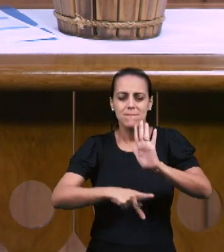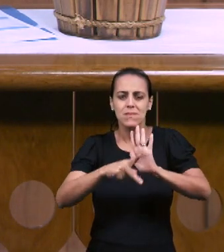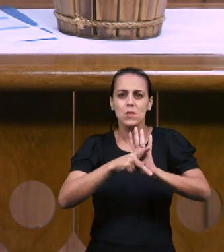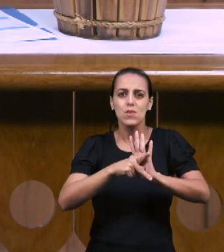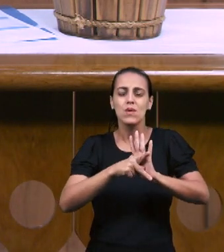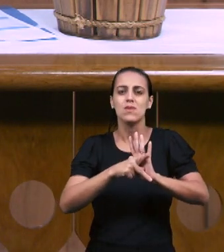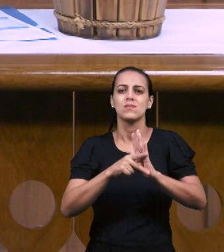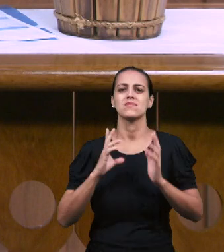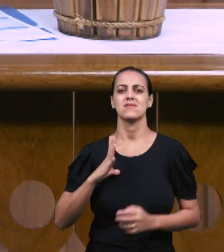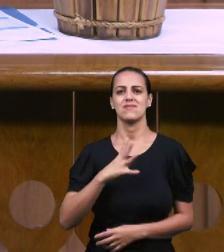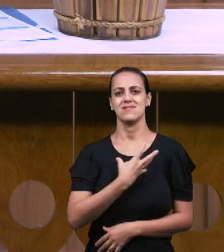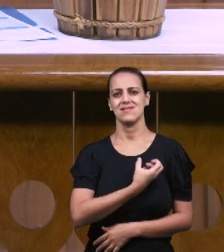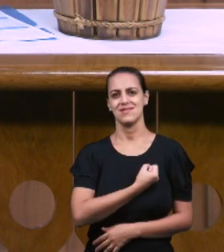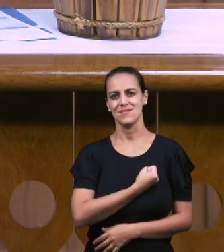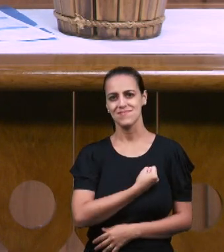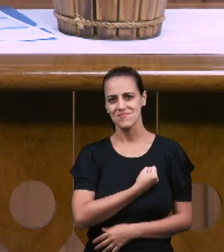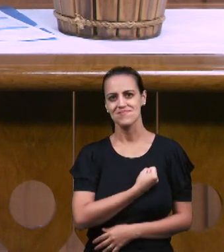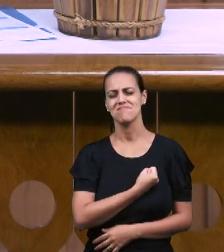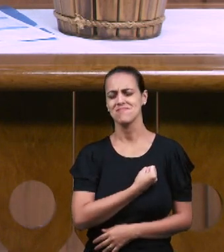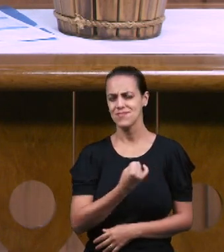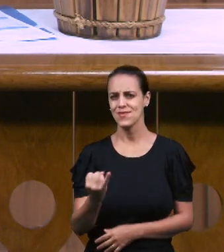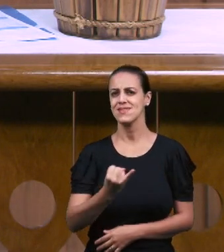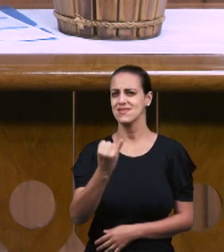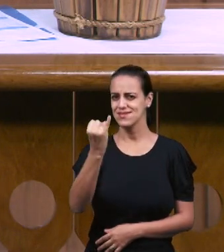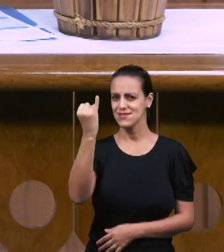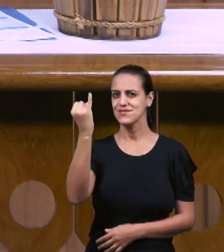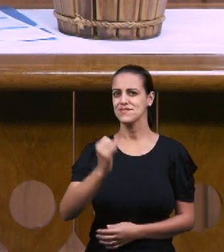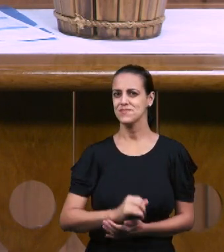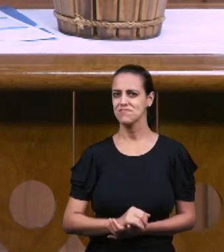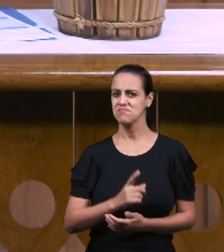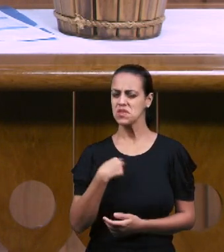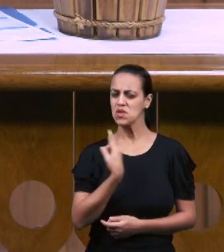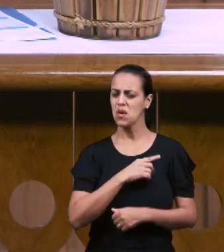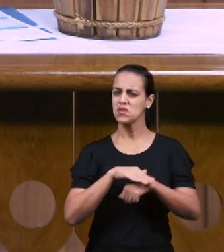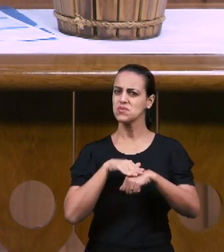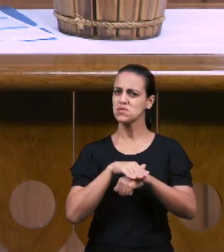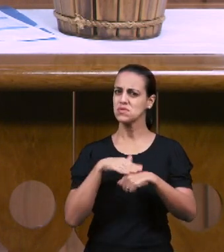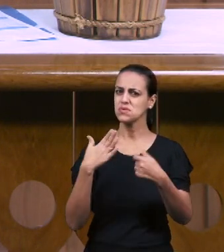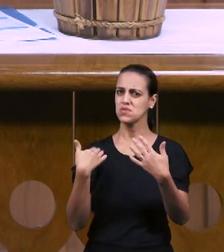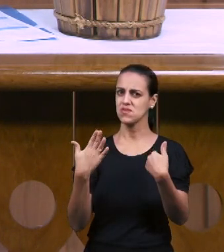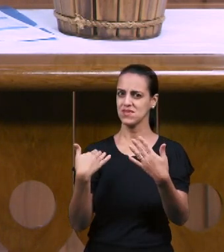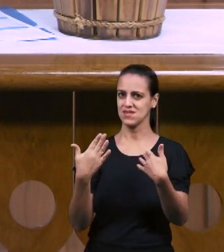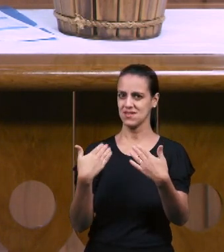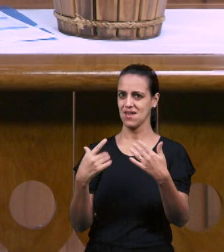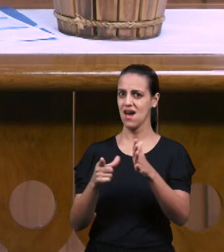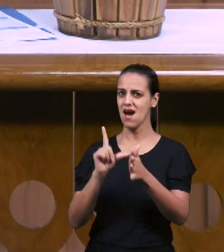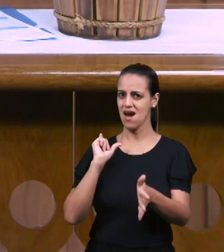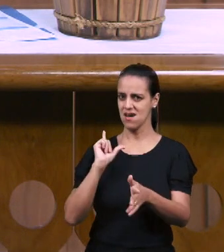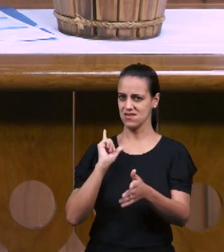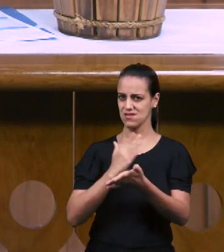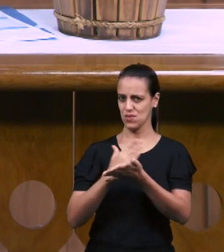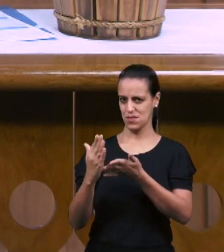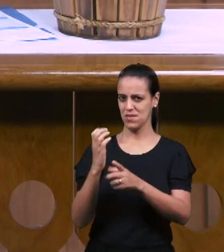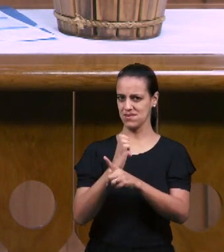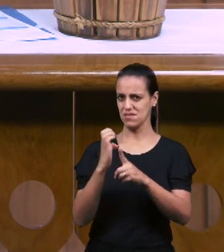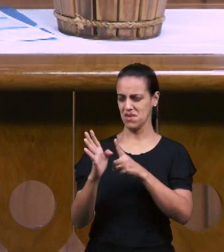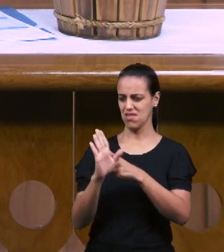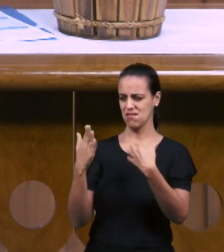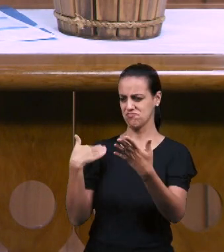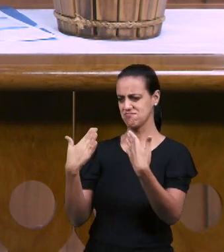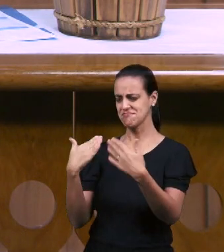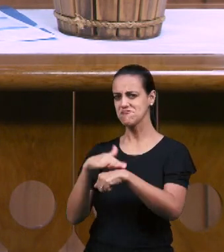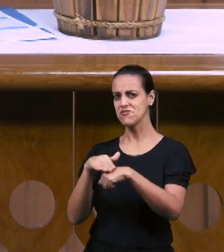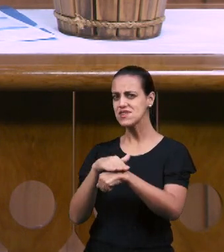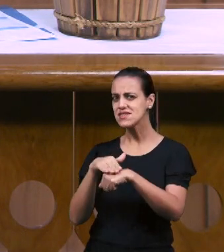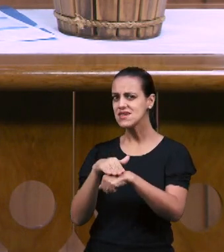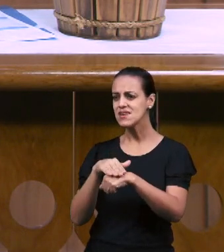Ça, c'est très important. Il y a quelque temps, on parlait ici, dans l'école biblique dominicale, en